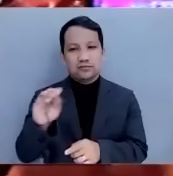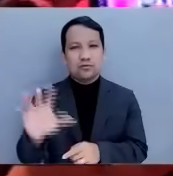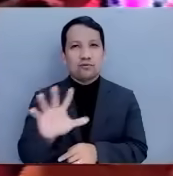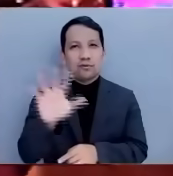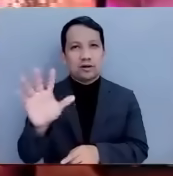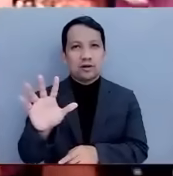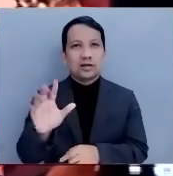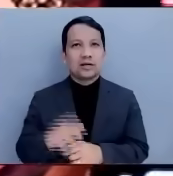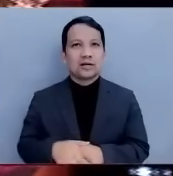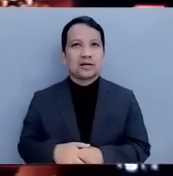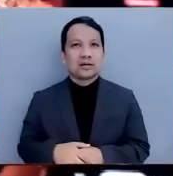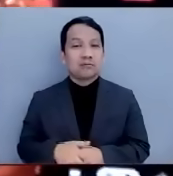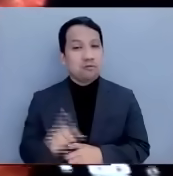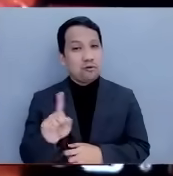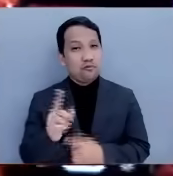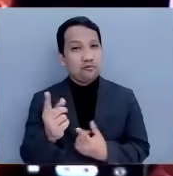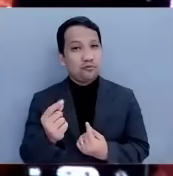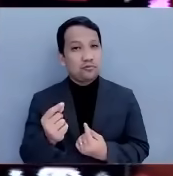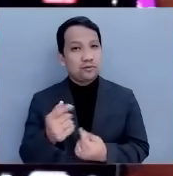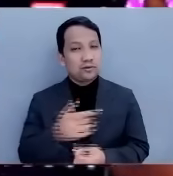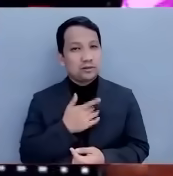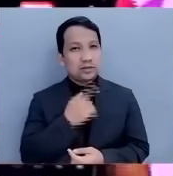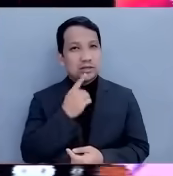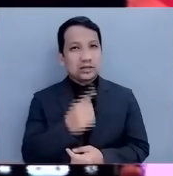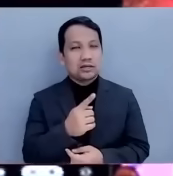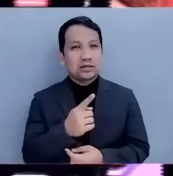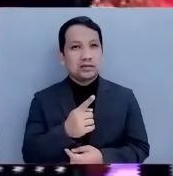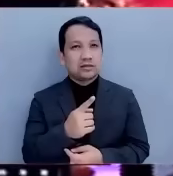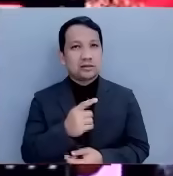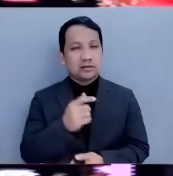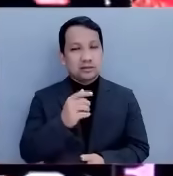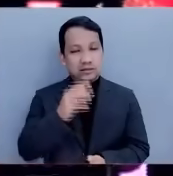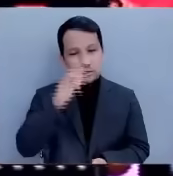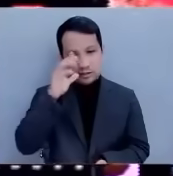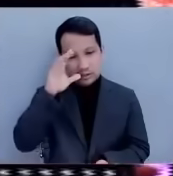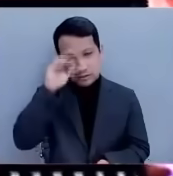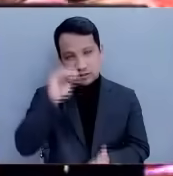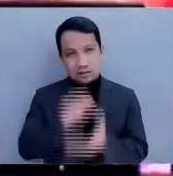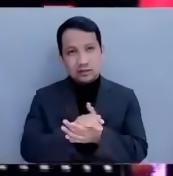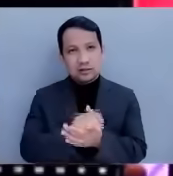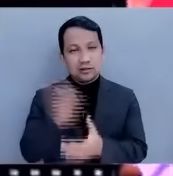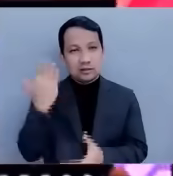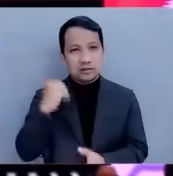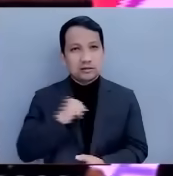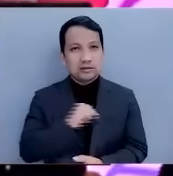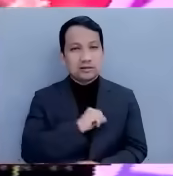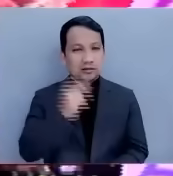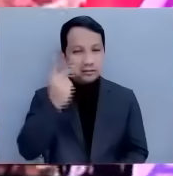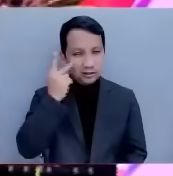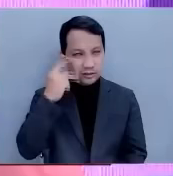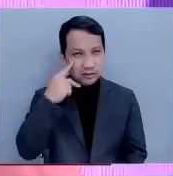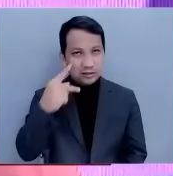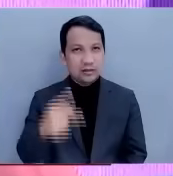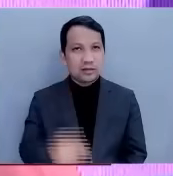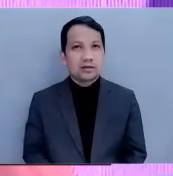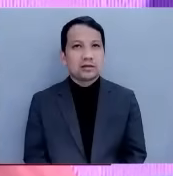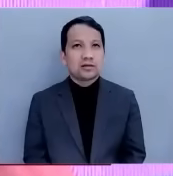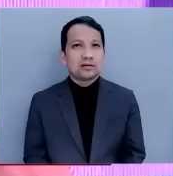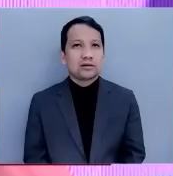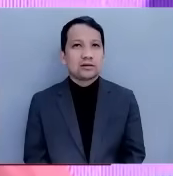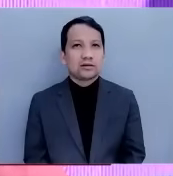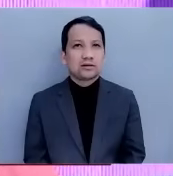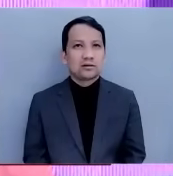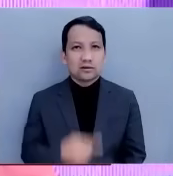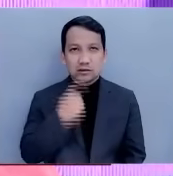Arena. Eh ano naman kaya ang reaksyon dito ng asawa ni megastar na si former Senator Kiko Pangilinan? Sabi niya, sana